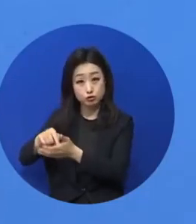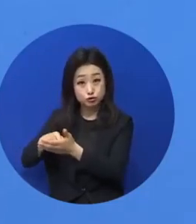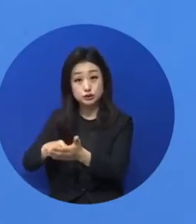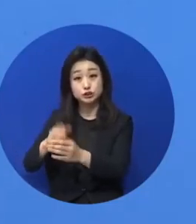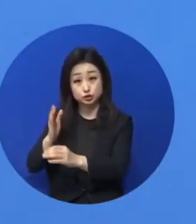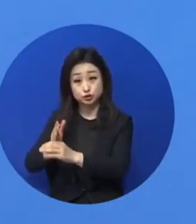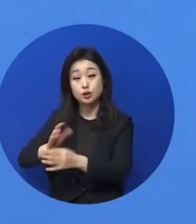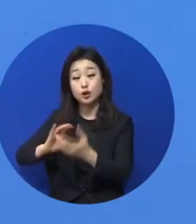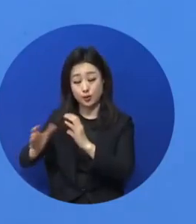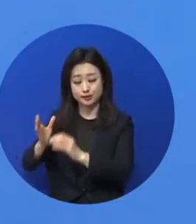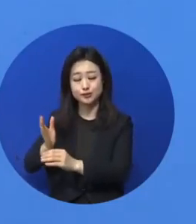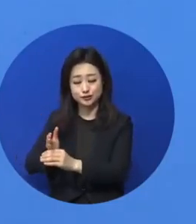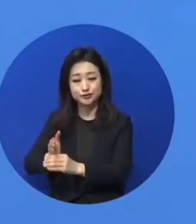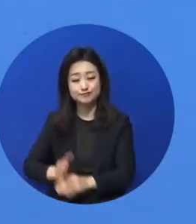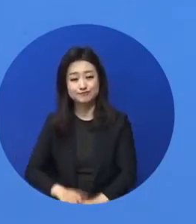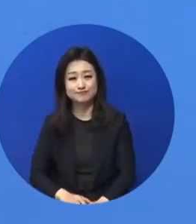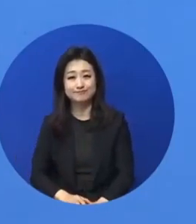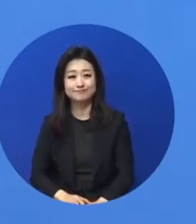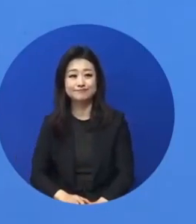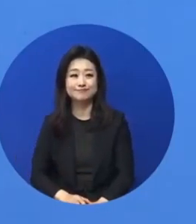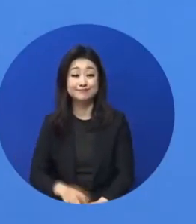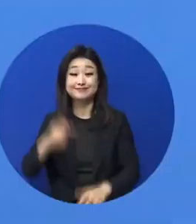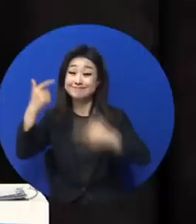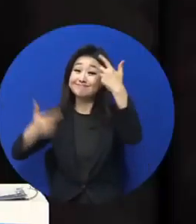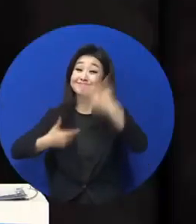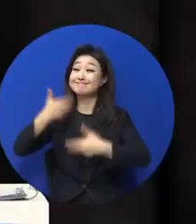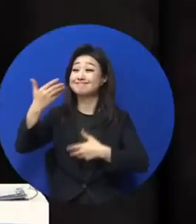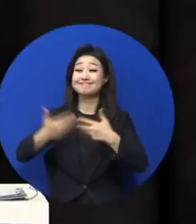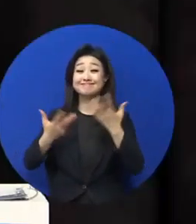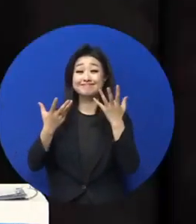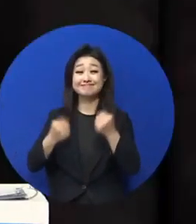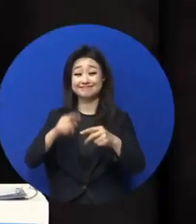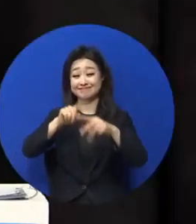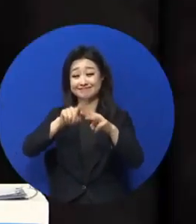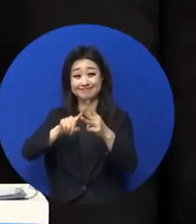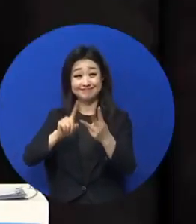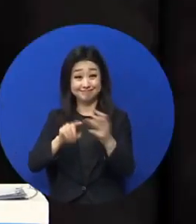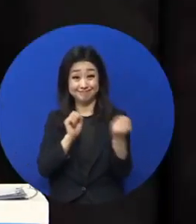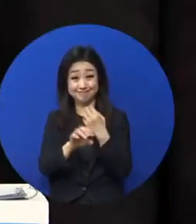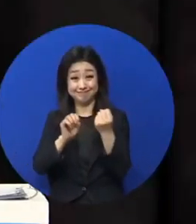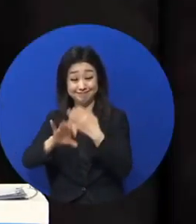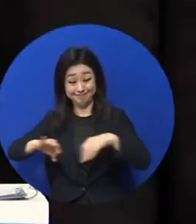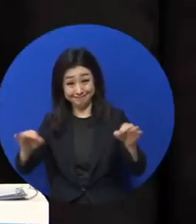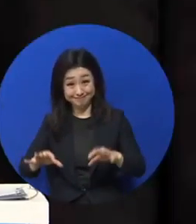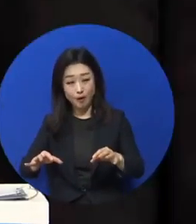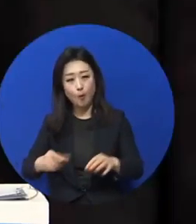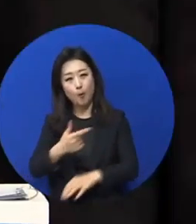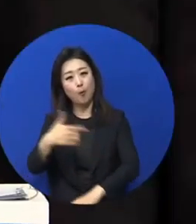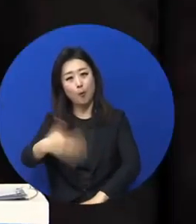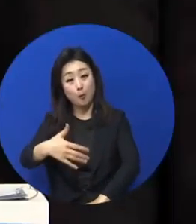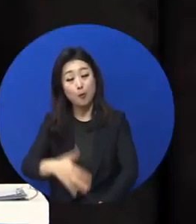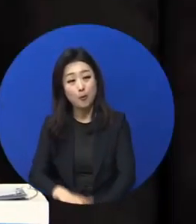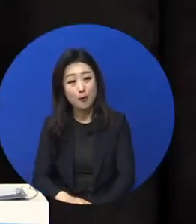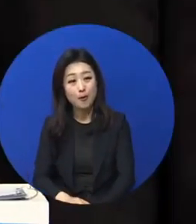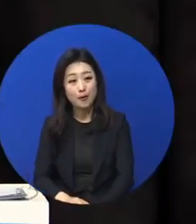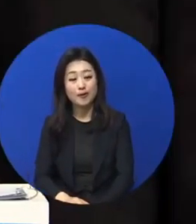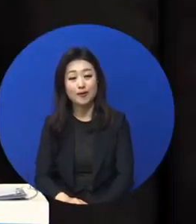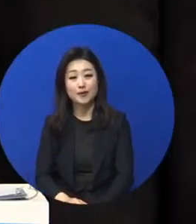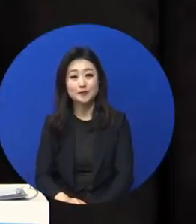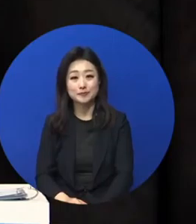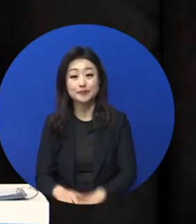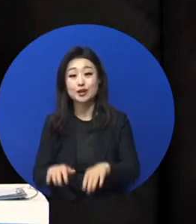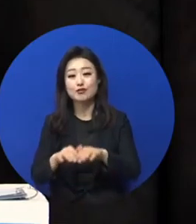논의를 하겠다는 그런 말씀을 드립니다. 질문이 많다 보니까 짧게 답변을 할 수 없겠습니다. 또 우리 민주당에서는 이제 균형 발전이라고 하는 큰 틀에서